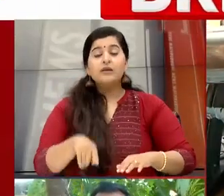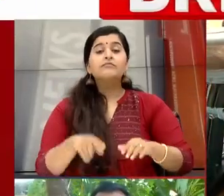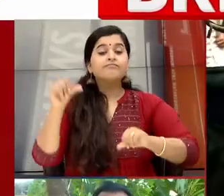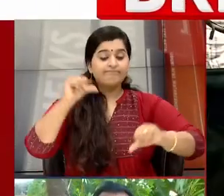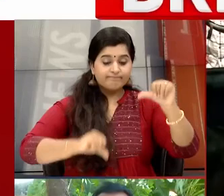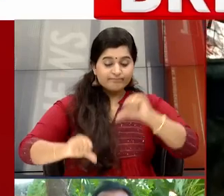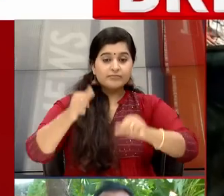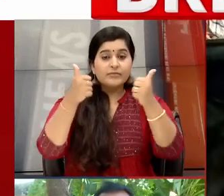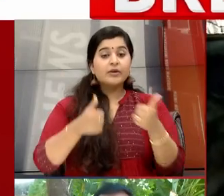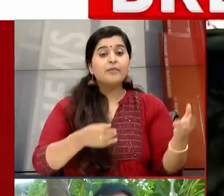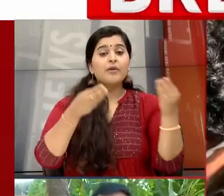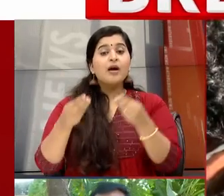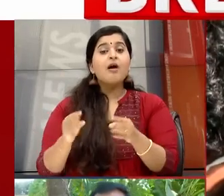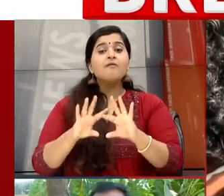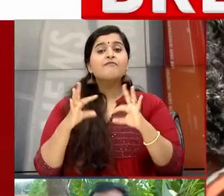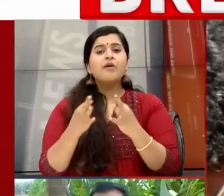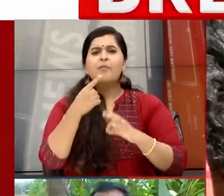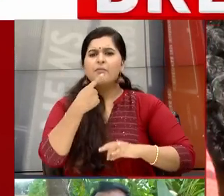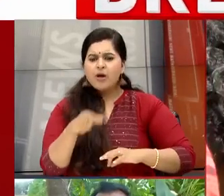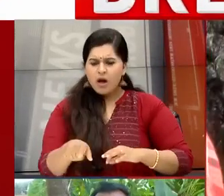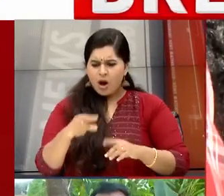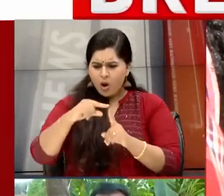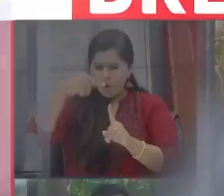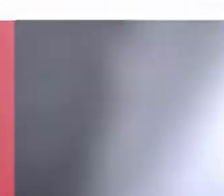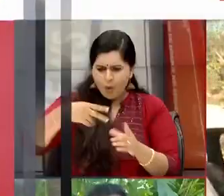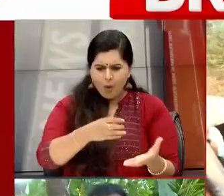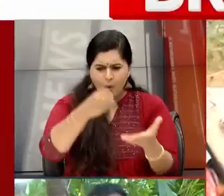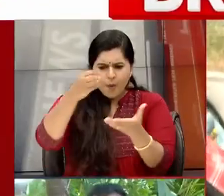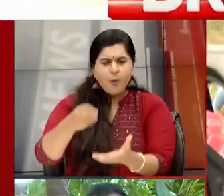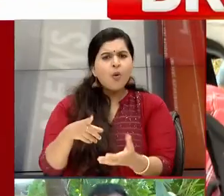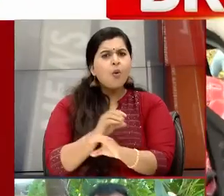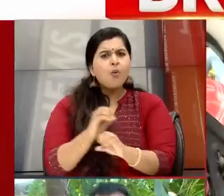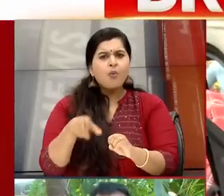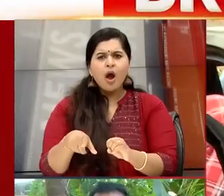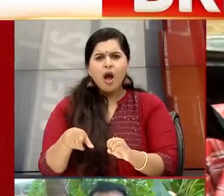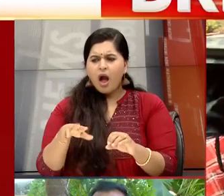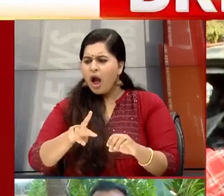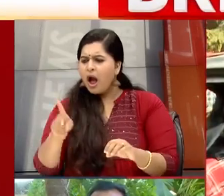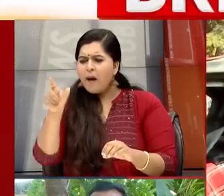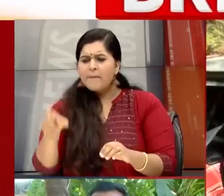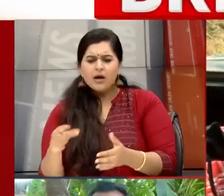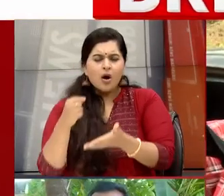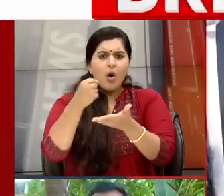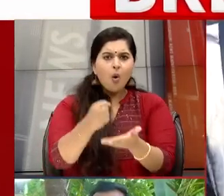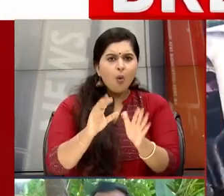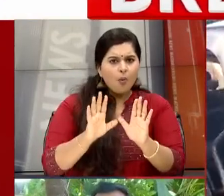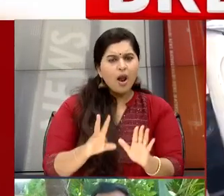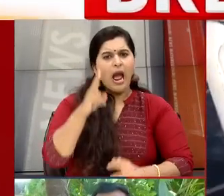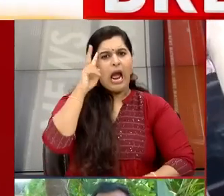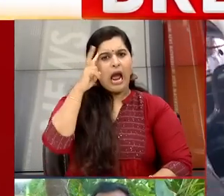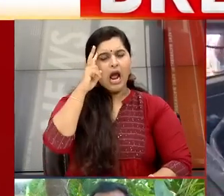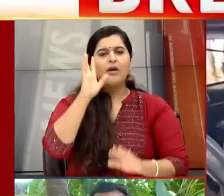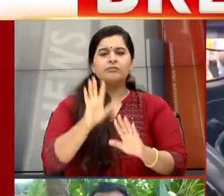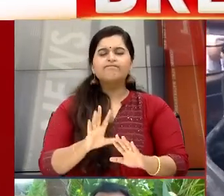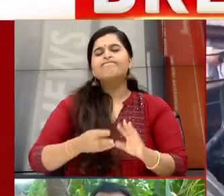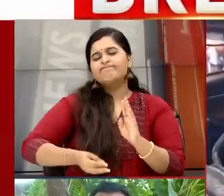കുടുംബം തങ്ങൾ പെട്രോൾ കുപ്പി കൊണ്ടുവരുന്നില്ല, അത് ആരെങ്കിലും അവിടെ കൊണ്ട് വെച്ചതാണെന്ന് സംശയം അവർക്കുണ്ട്. അങ്ങനെയുള്ള സംശയം പങ്കുവയ്ക്കുമ്പോൾ കൂടുതൽ അന്വേഷണം